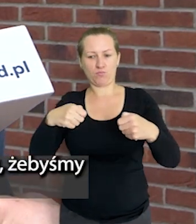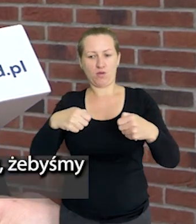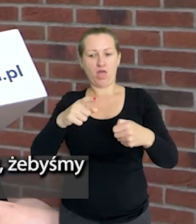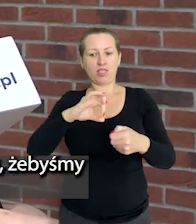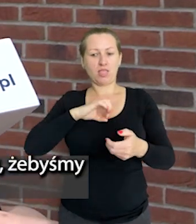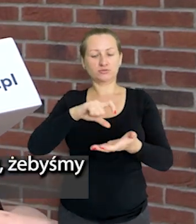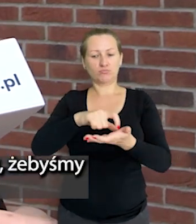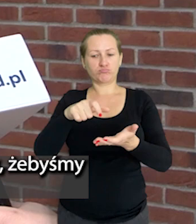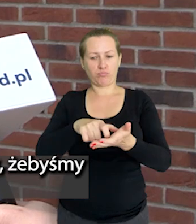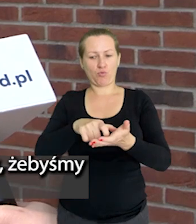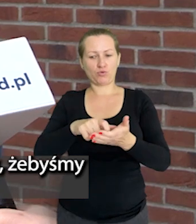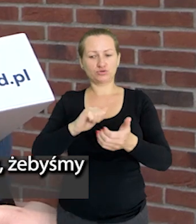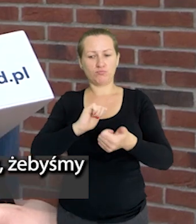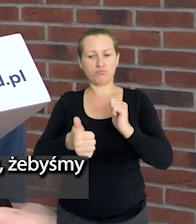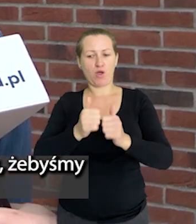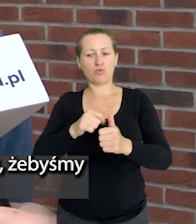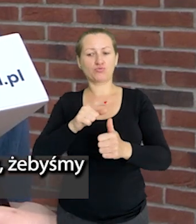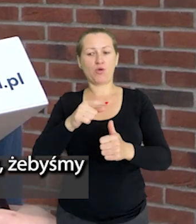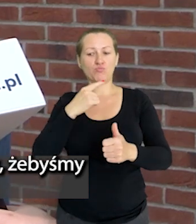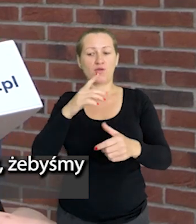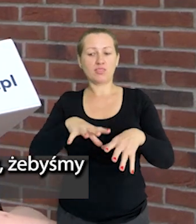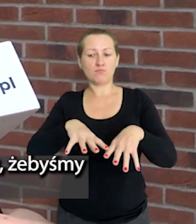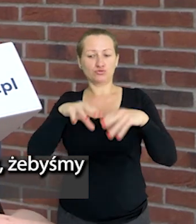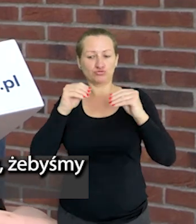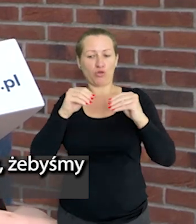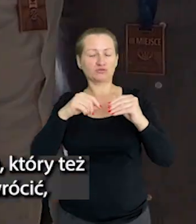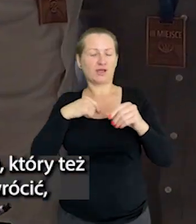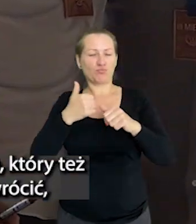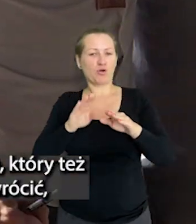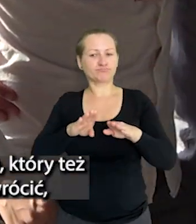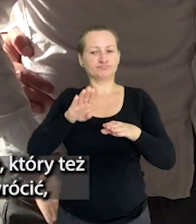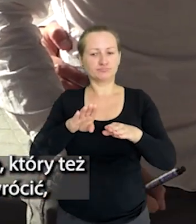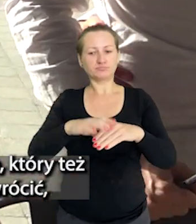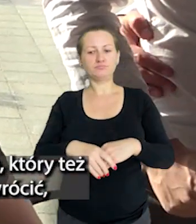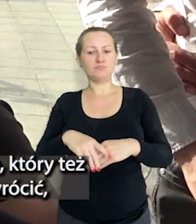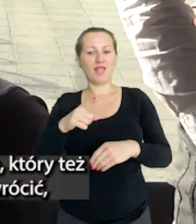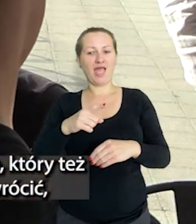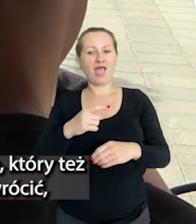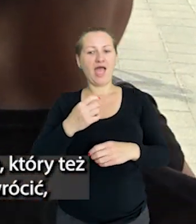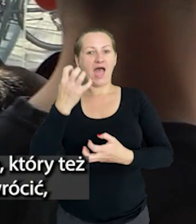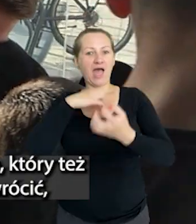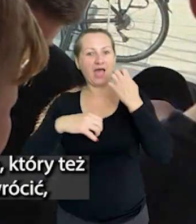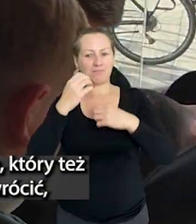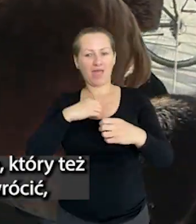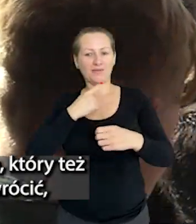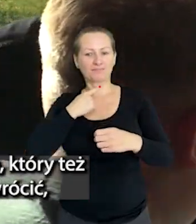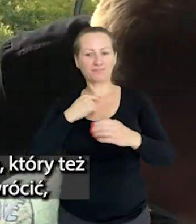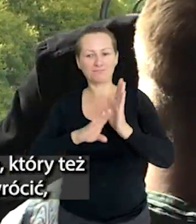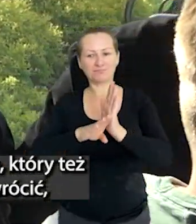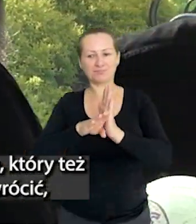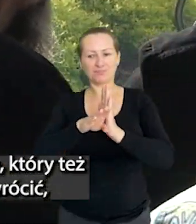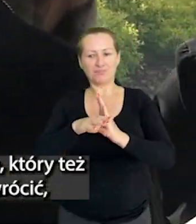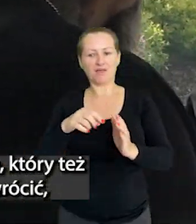hala, więc to było to, co nam mówiłem na początku sezonu, żebyśmy takie coś osiągnęli. Rośnie w miarę jedzenia. Nie ukrywam, że jesteśmy